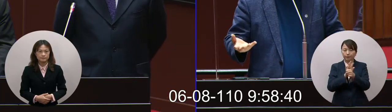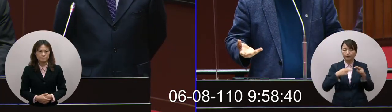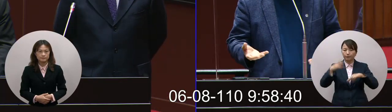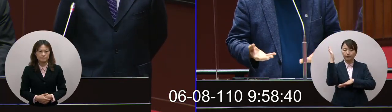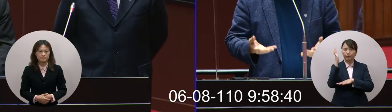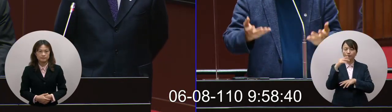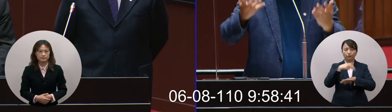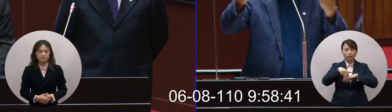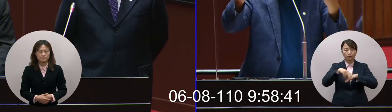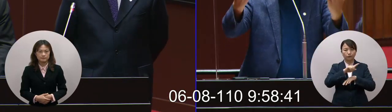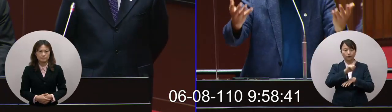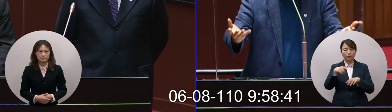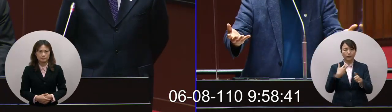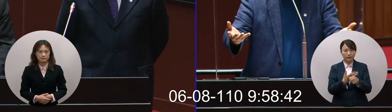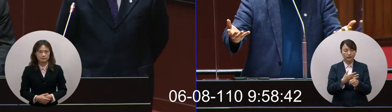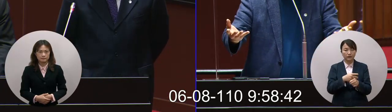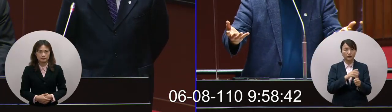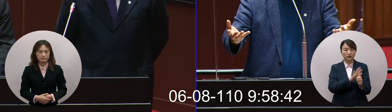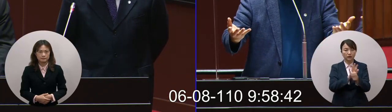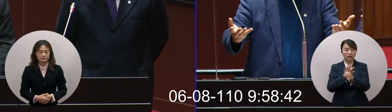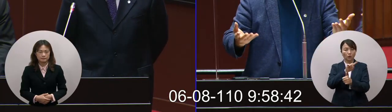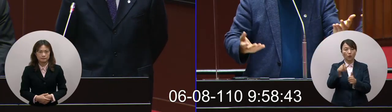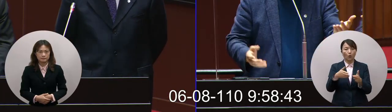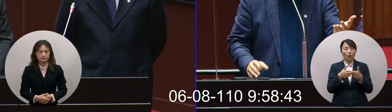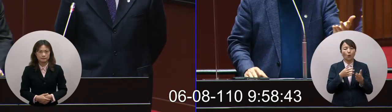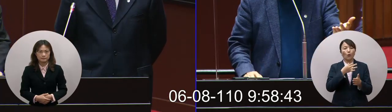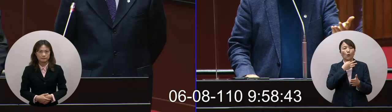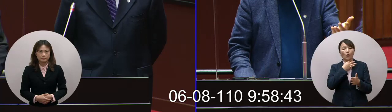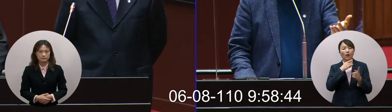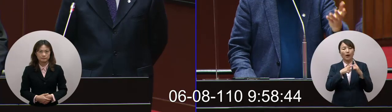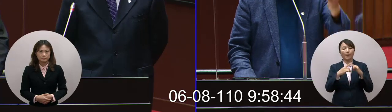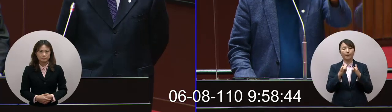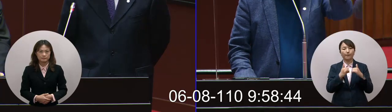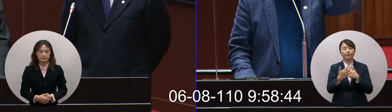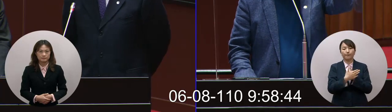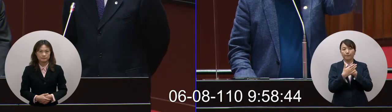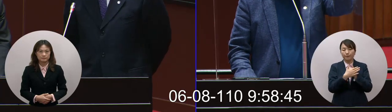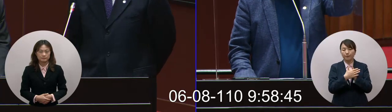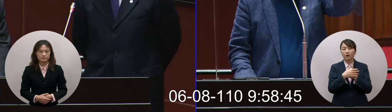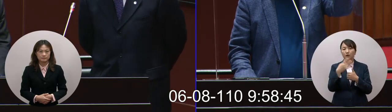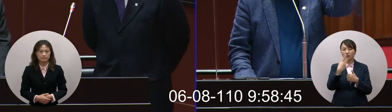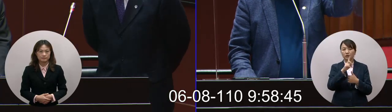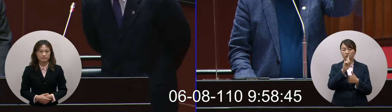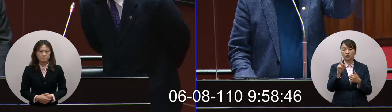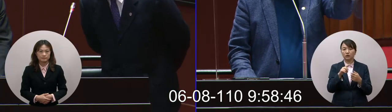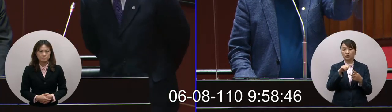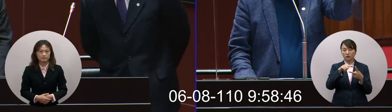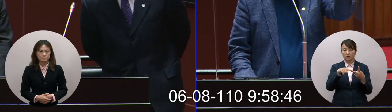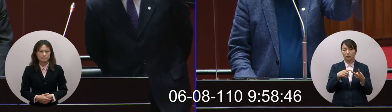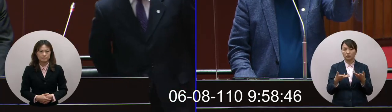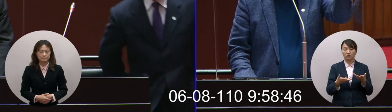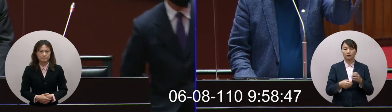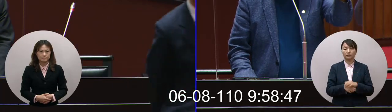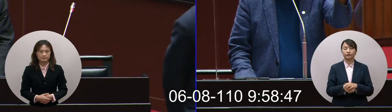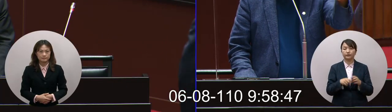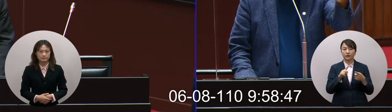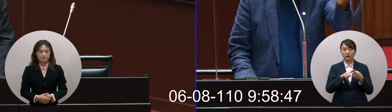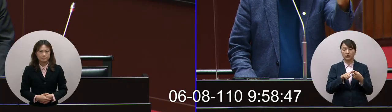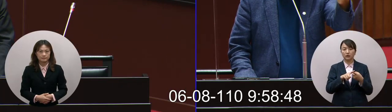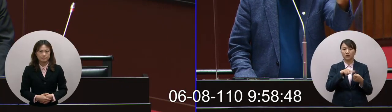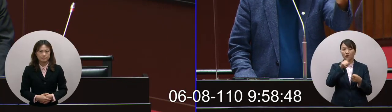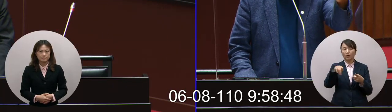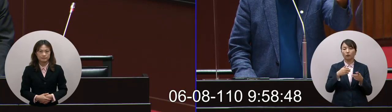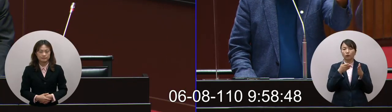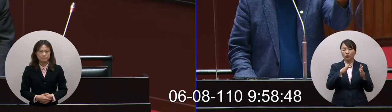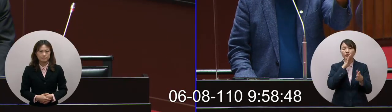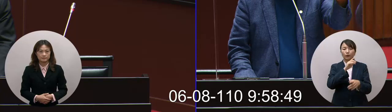作为去帮助到需要被帮助的民众以外，两个重要的一个议题，第一个大家在讲疫